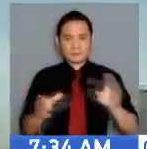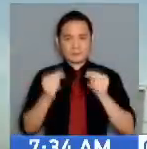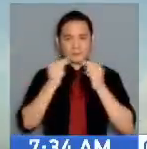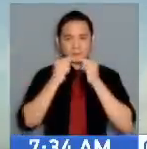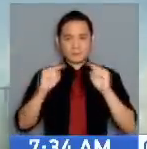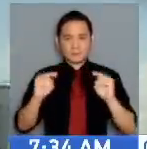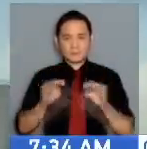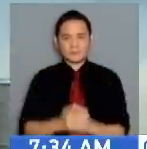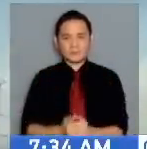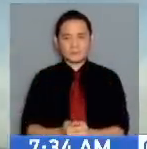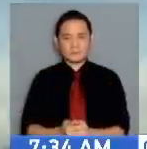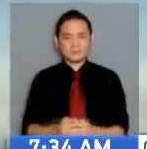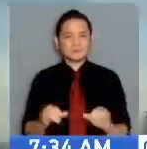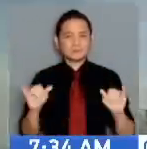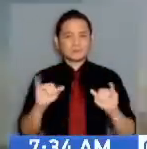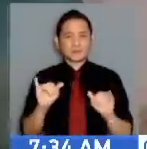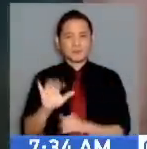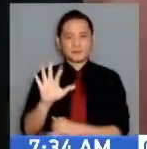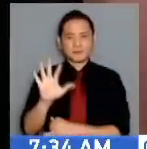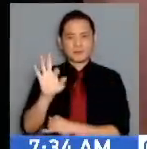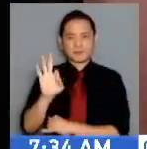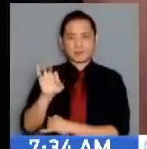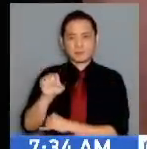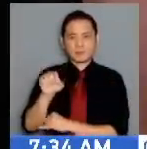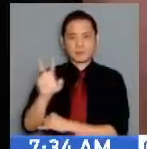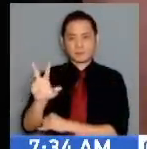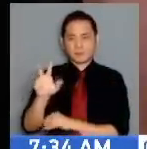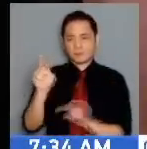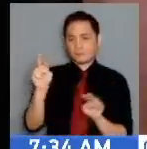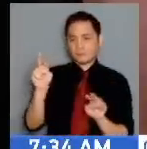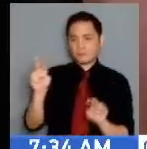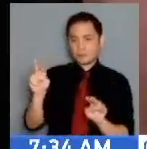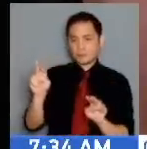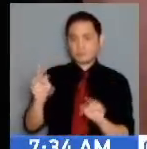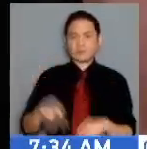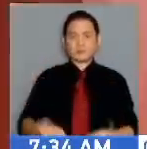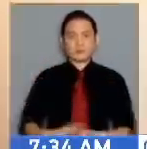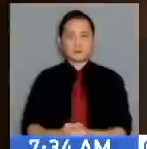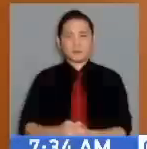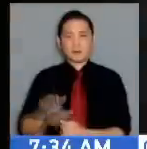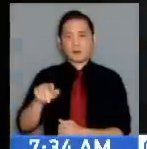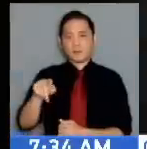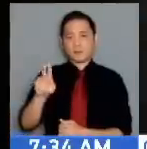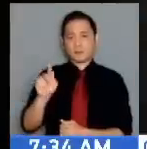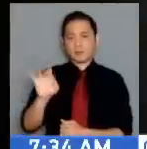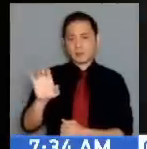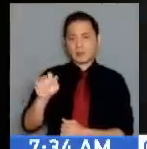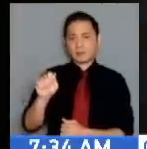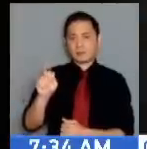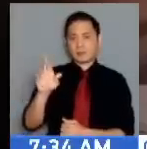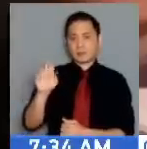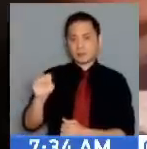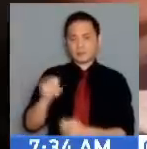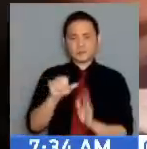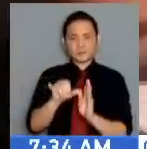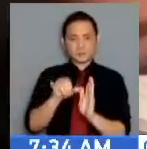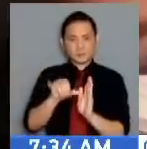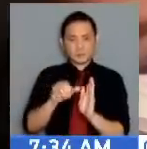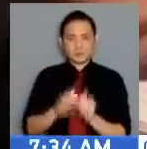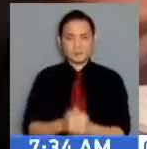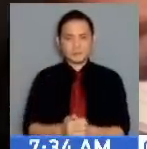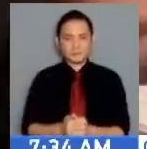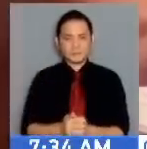ang 59.3 million views ng GMA Public Affairs YouTube channel. Sa unang 15 araw pa lang